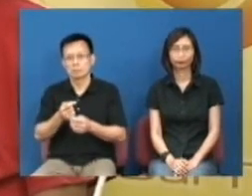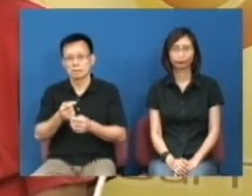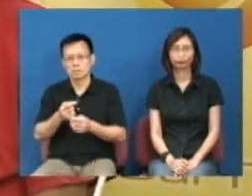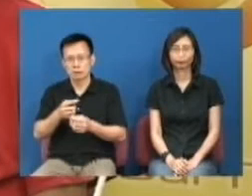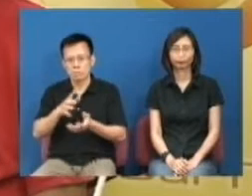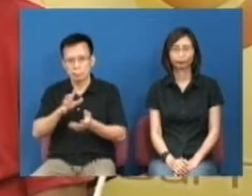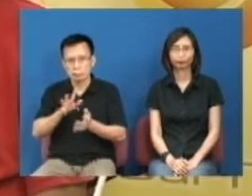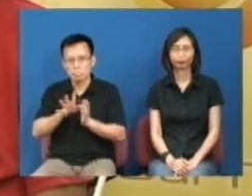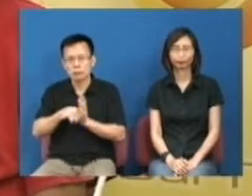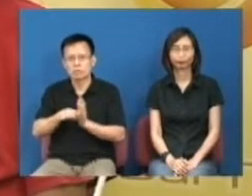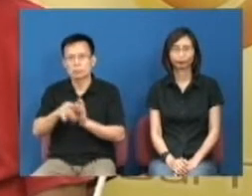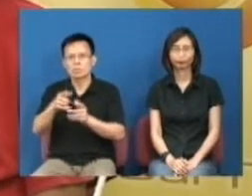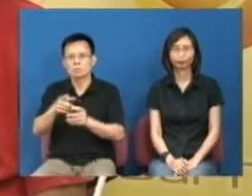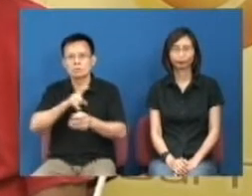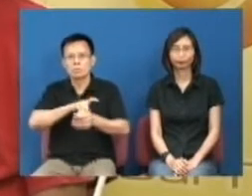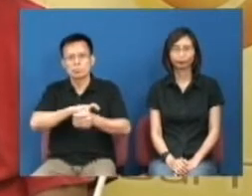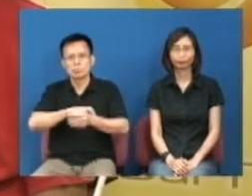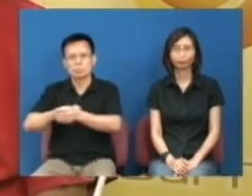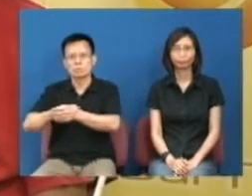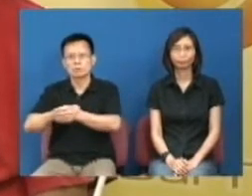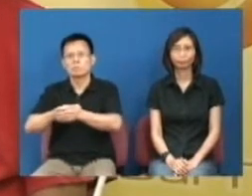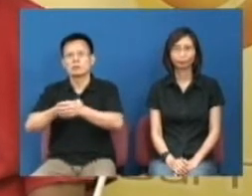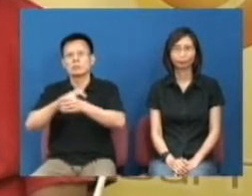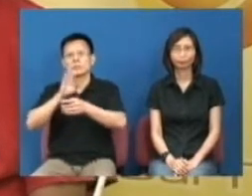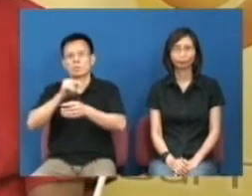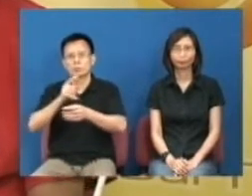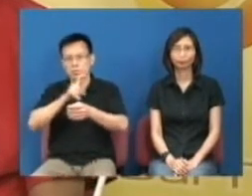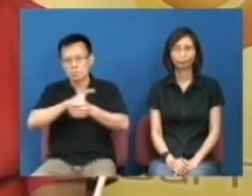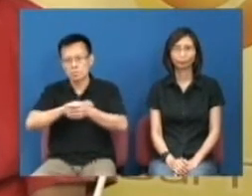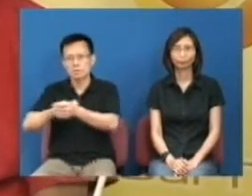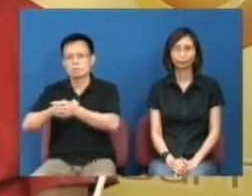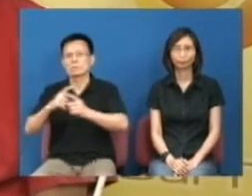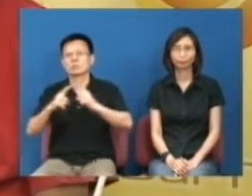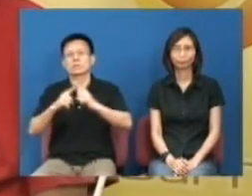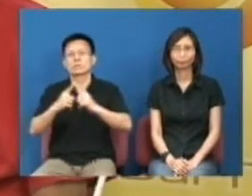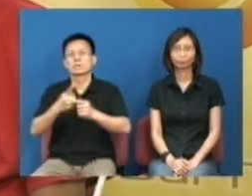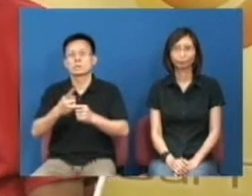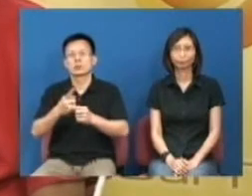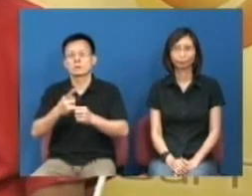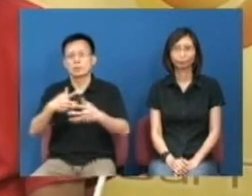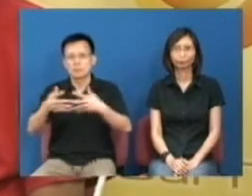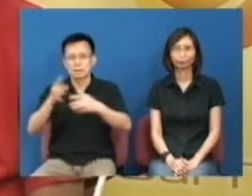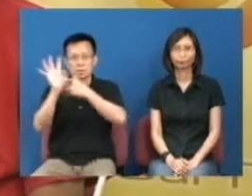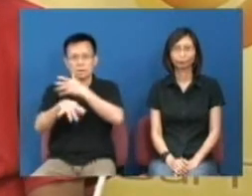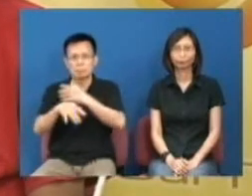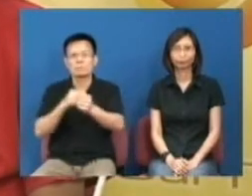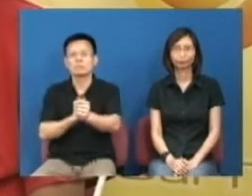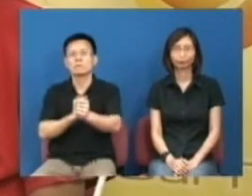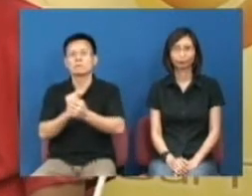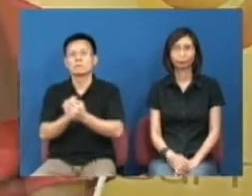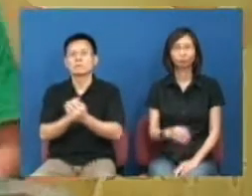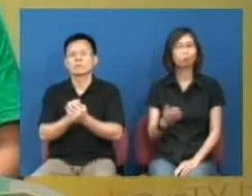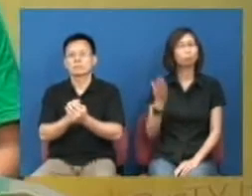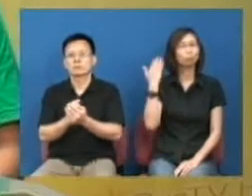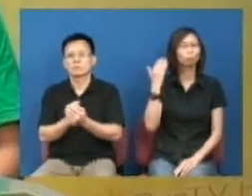去這個拘捕可以拘捕的人，就咁簡單啦。這個秋後算帳好明顯啦。 咁啱